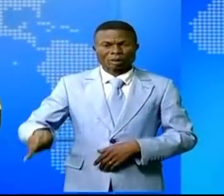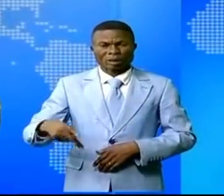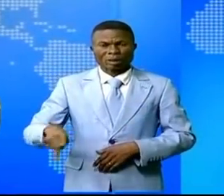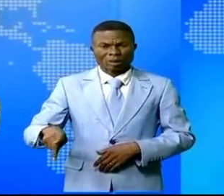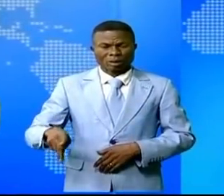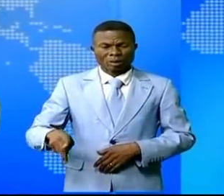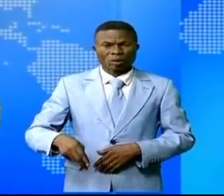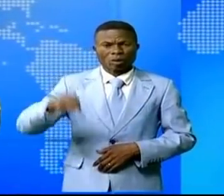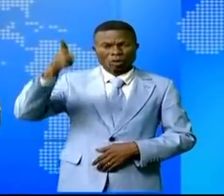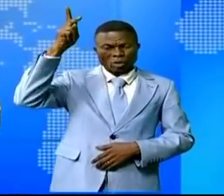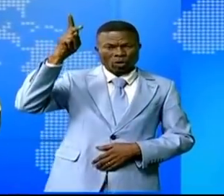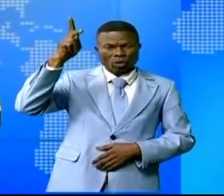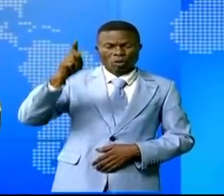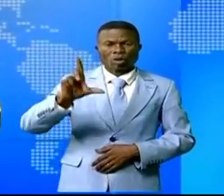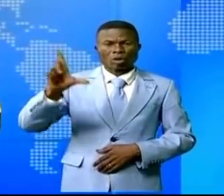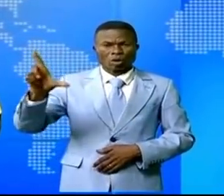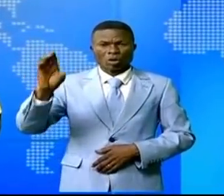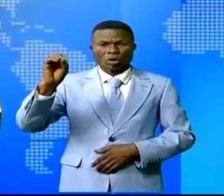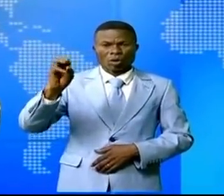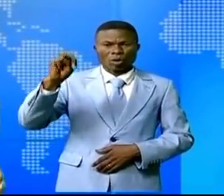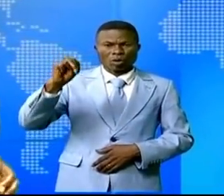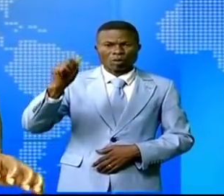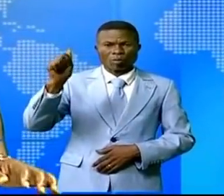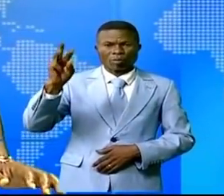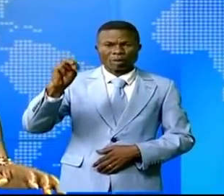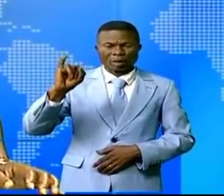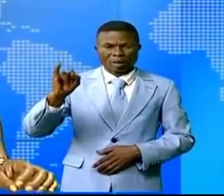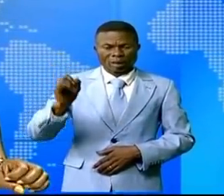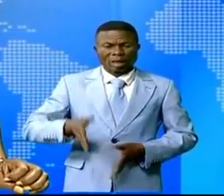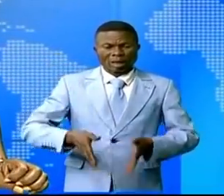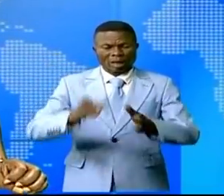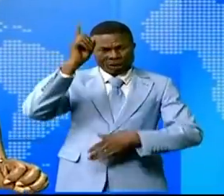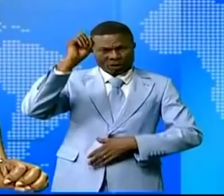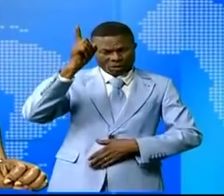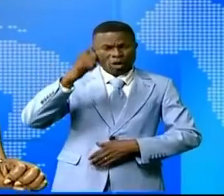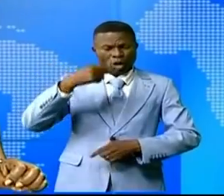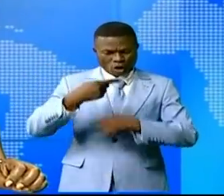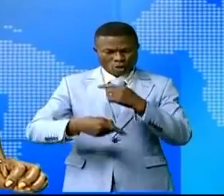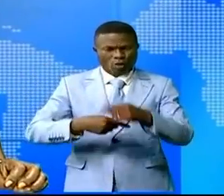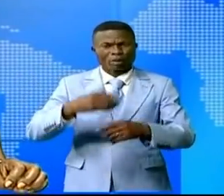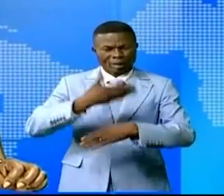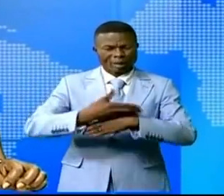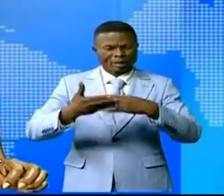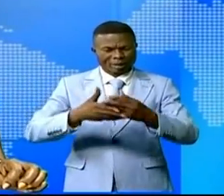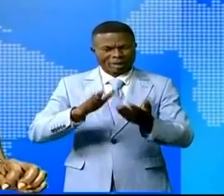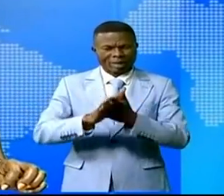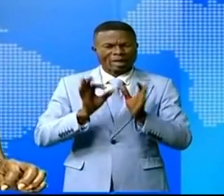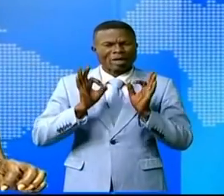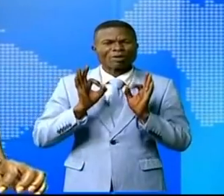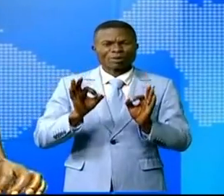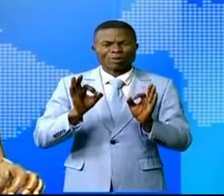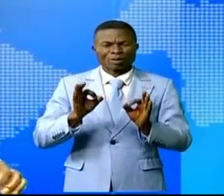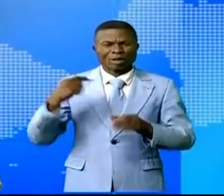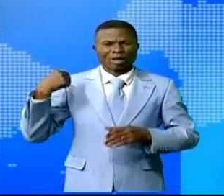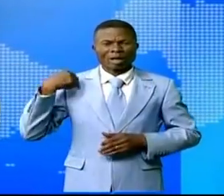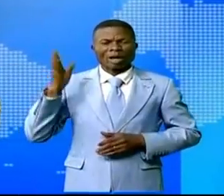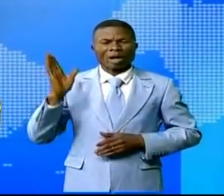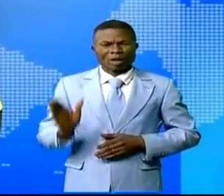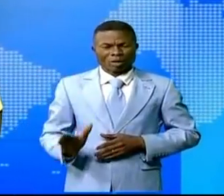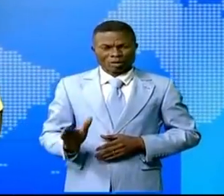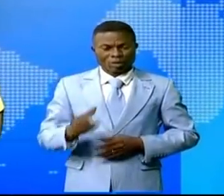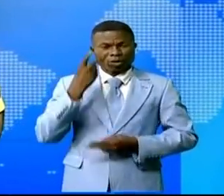du Haut-Lomami, les routes principales sont en train d'être réhabilitées et le gouverneur a fait